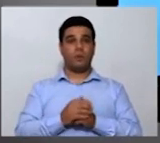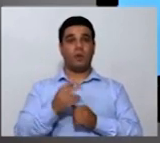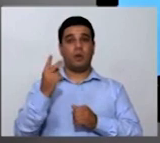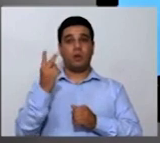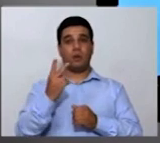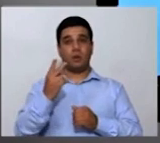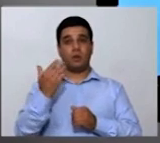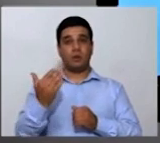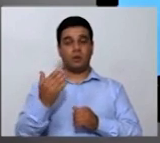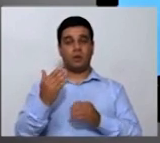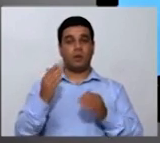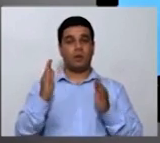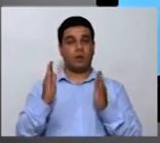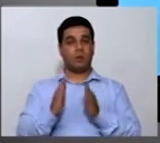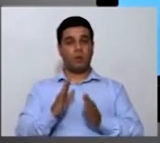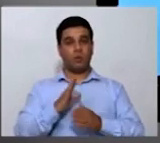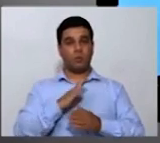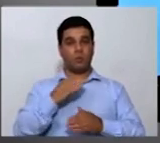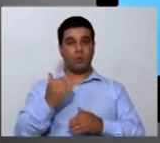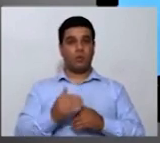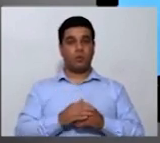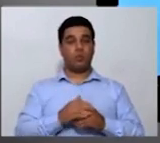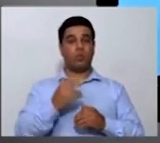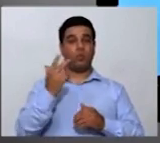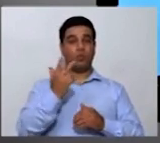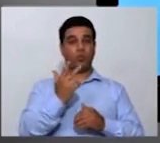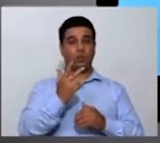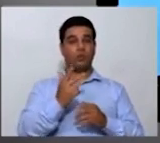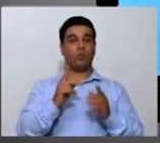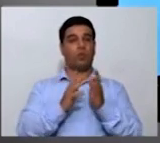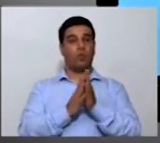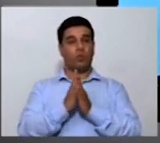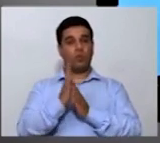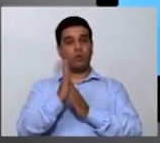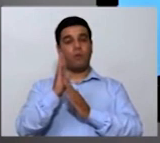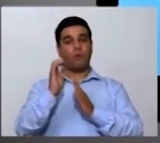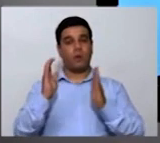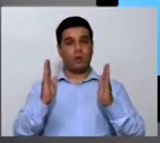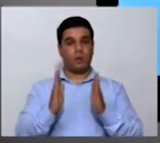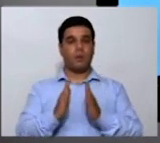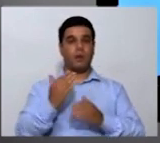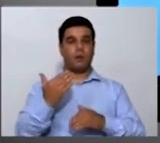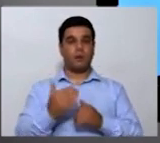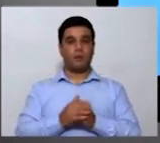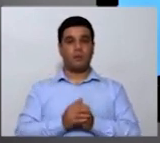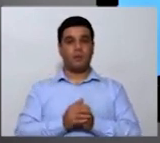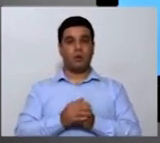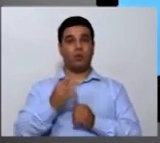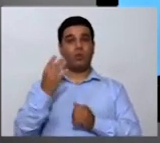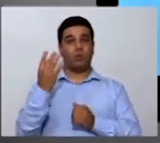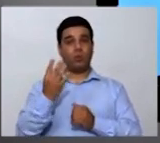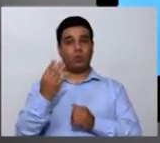Ikkinchisi kamayuvchi bo'ldi. Uchinchisi ham o'sdi, ham kamaydi.